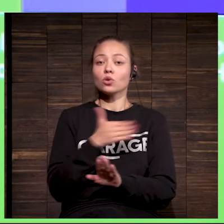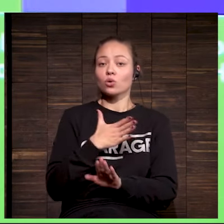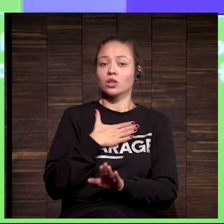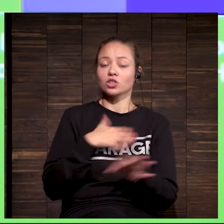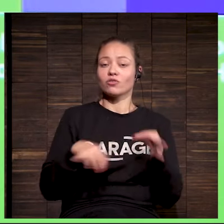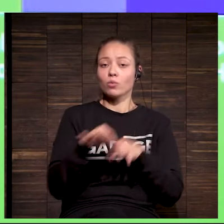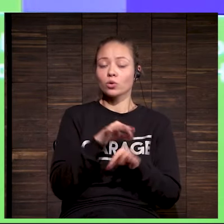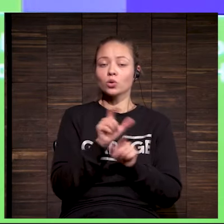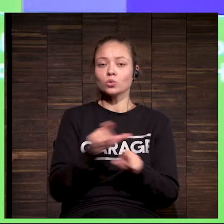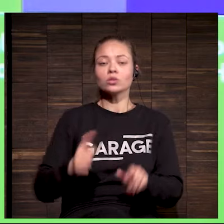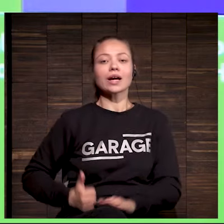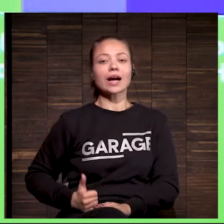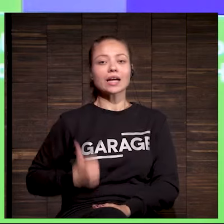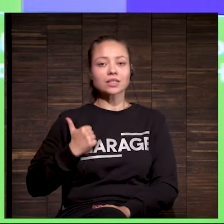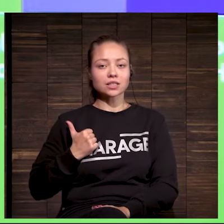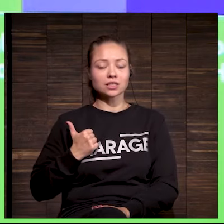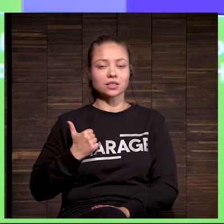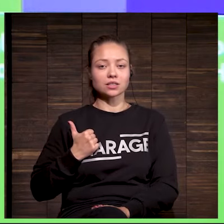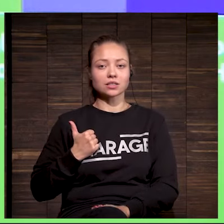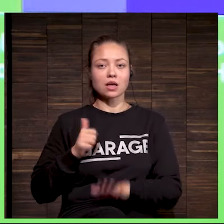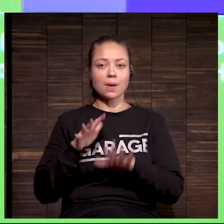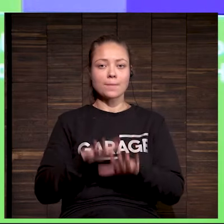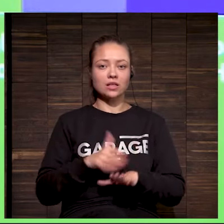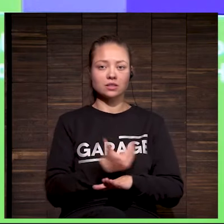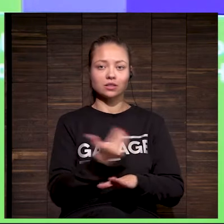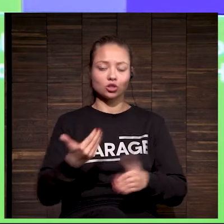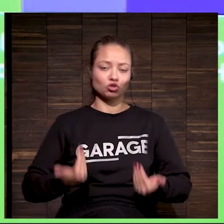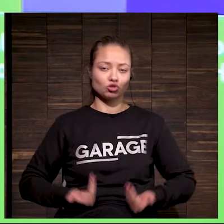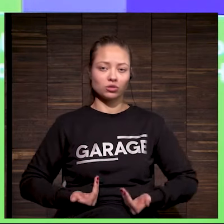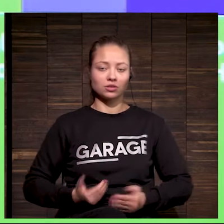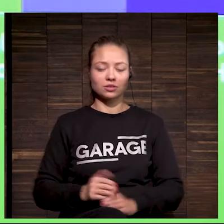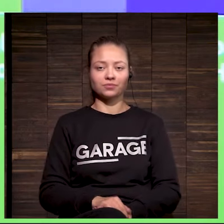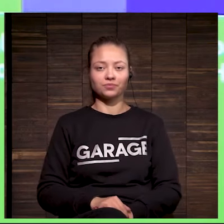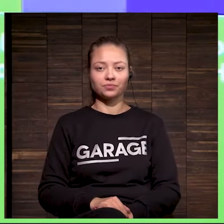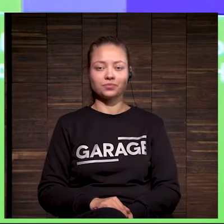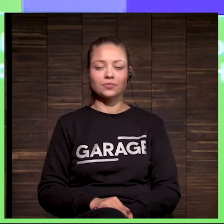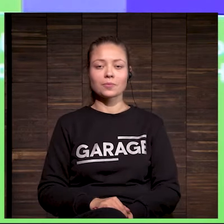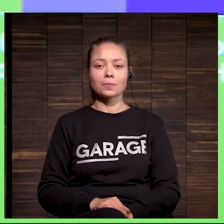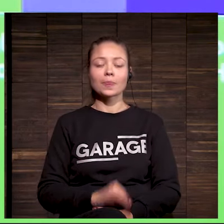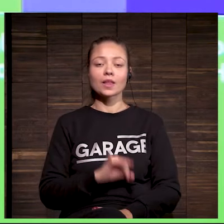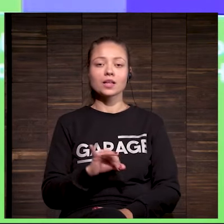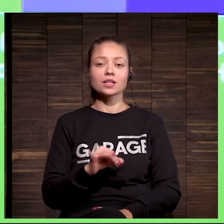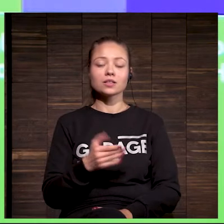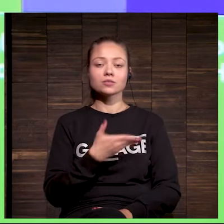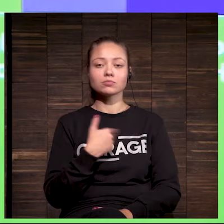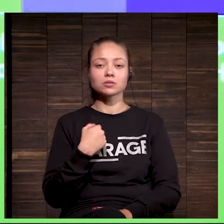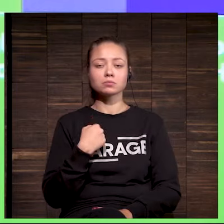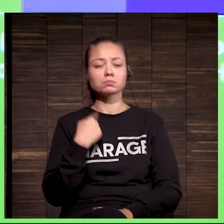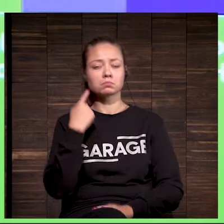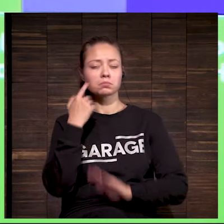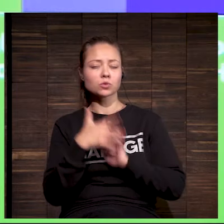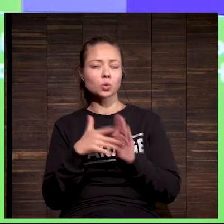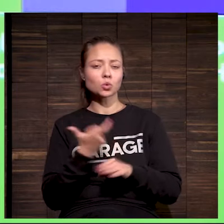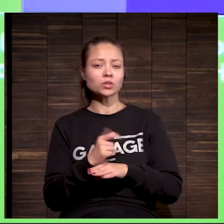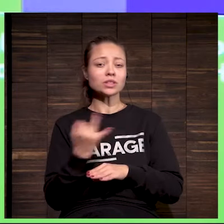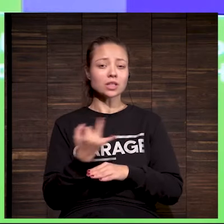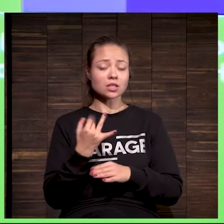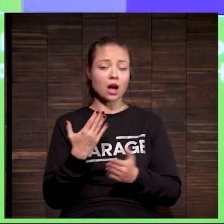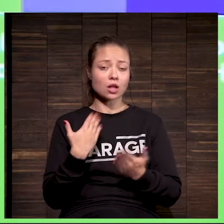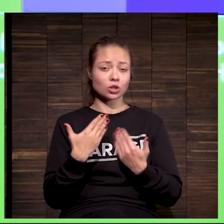проекта люди гордились местом их жительства и мы выявили очень интересные отношения